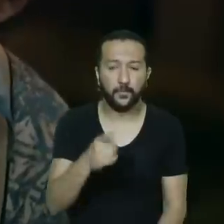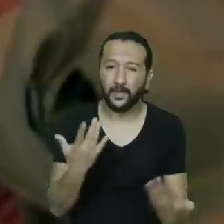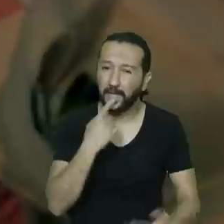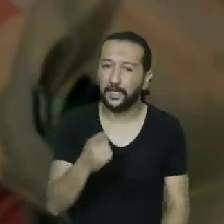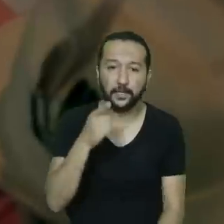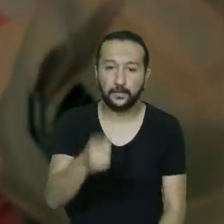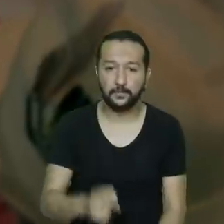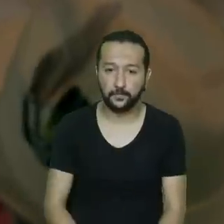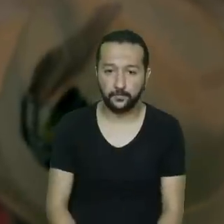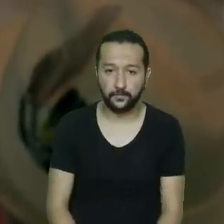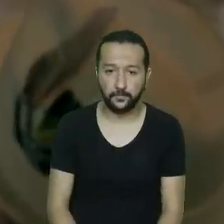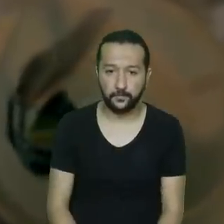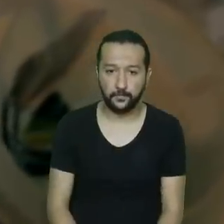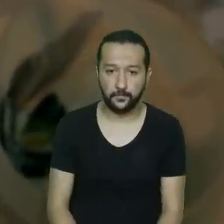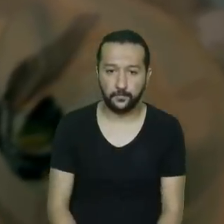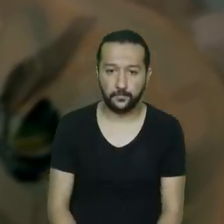dedin?